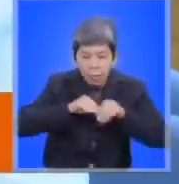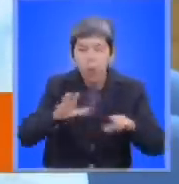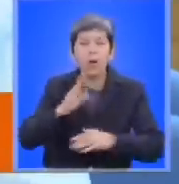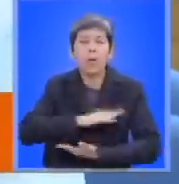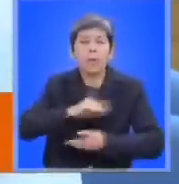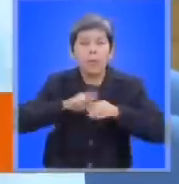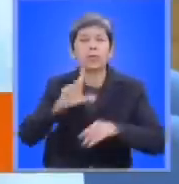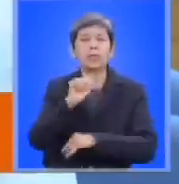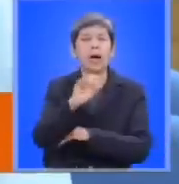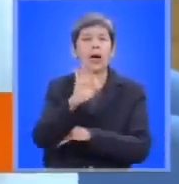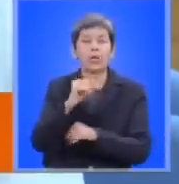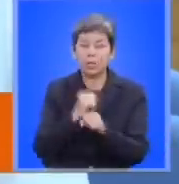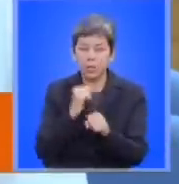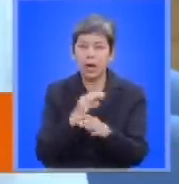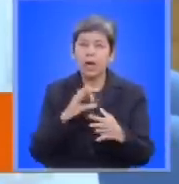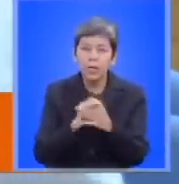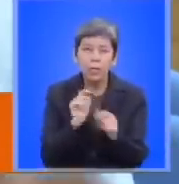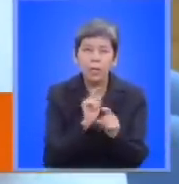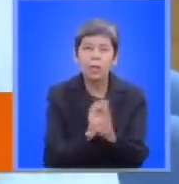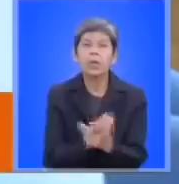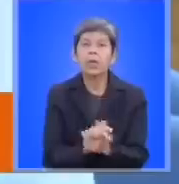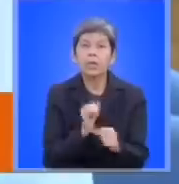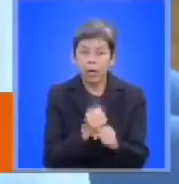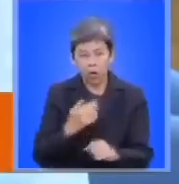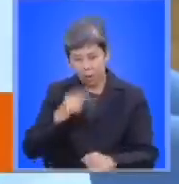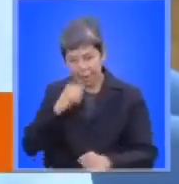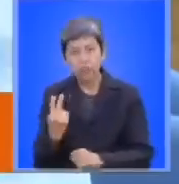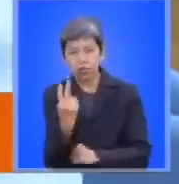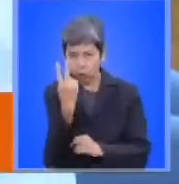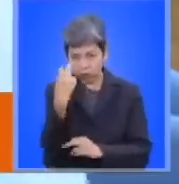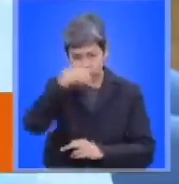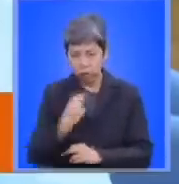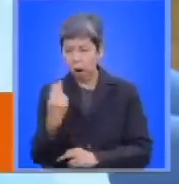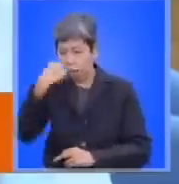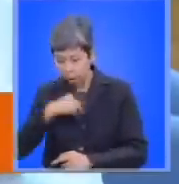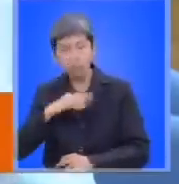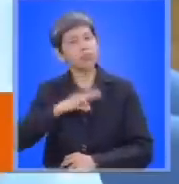29แล้วเขาใช้โดส 1:2 นะครับของเราได้ใช้ 2:2 แล้วมันก็เ